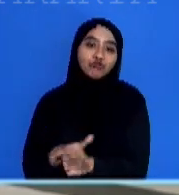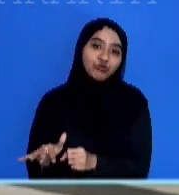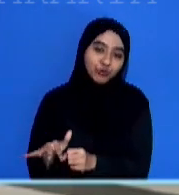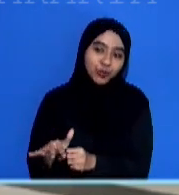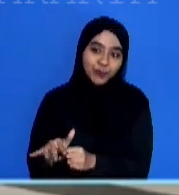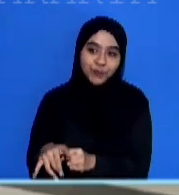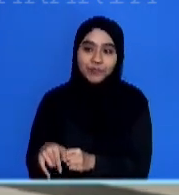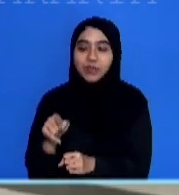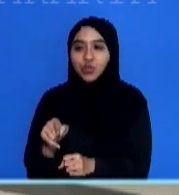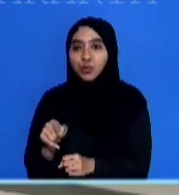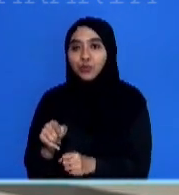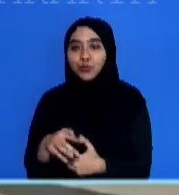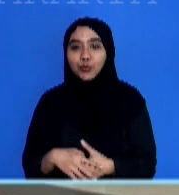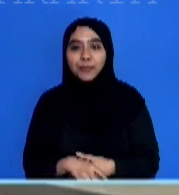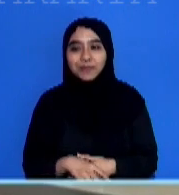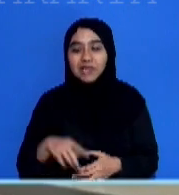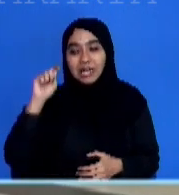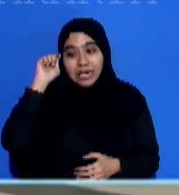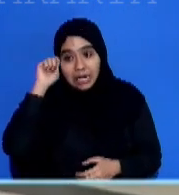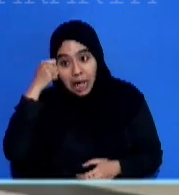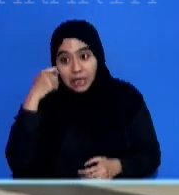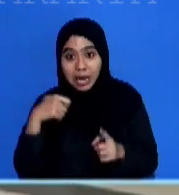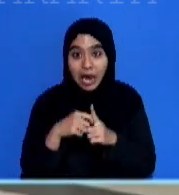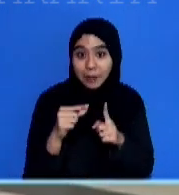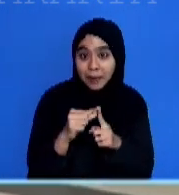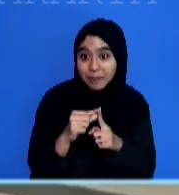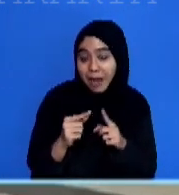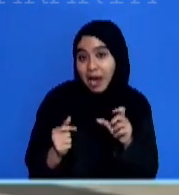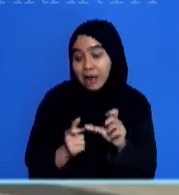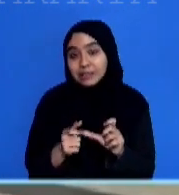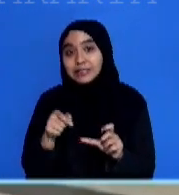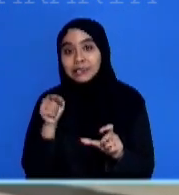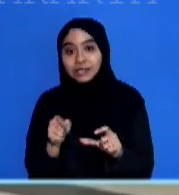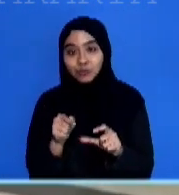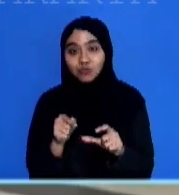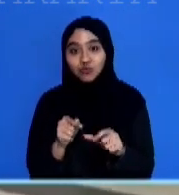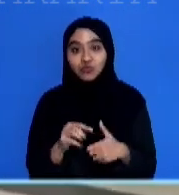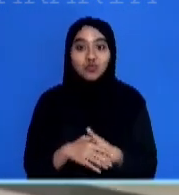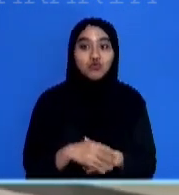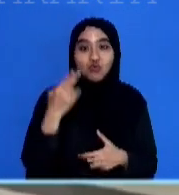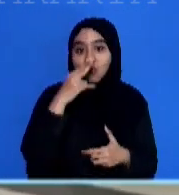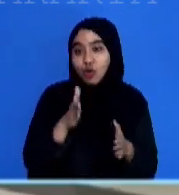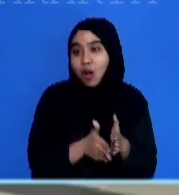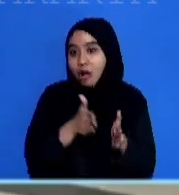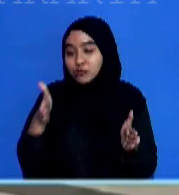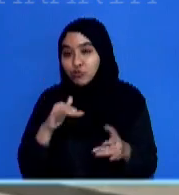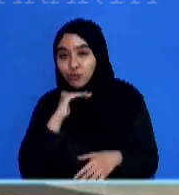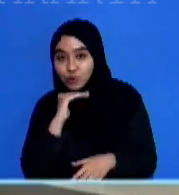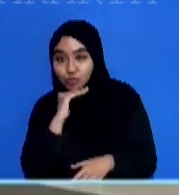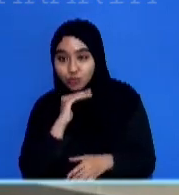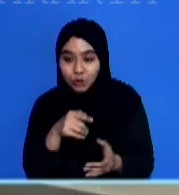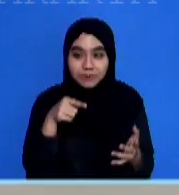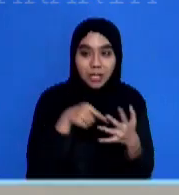dari mengingatkan para anggota KPPS selama masa menunggu persiapan untuk